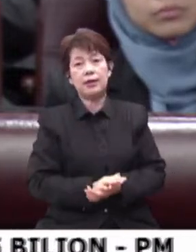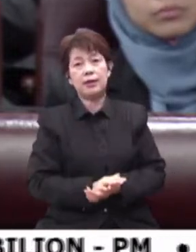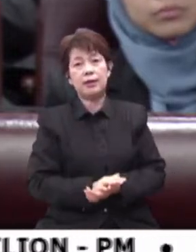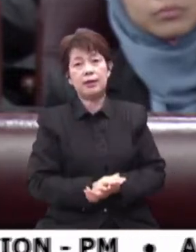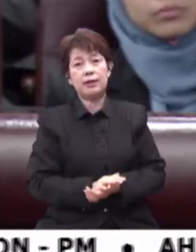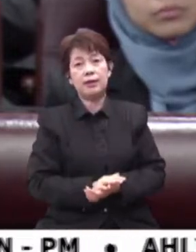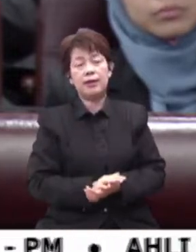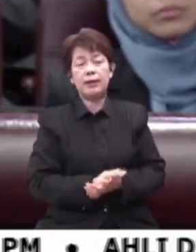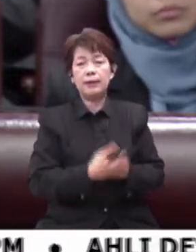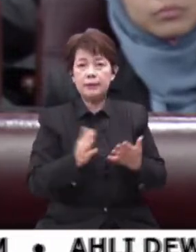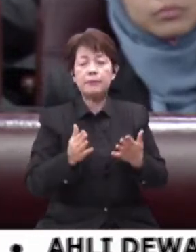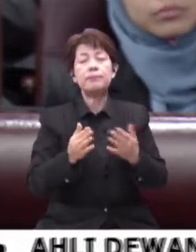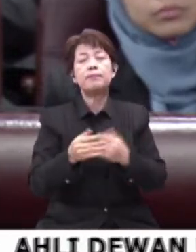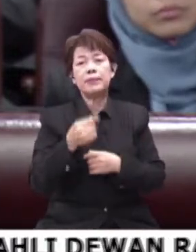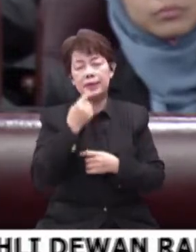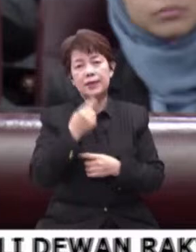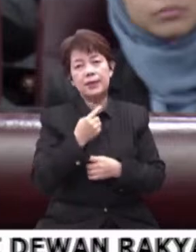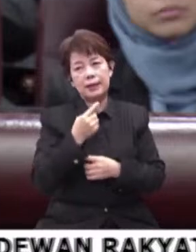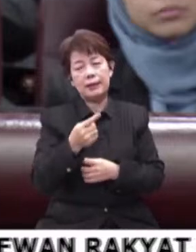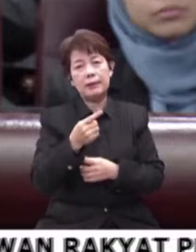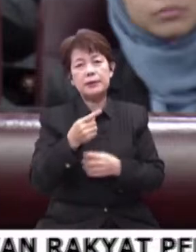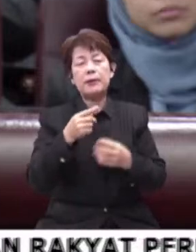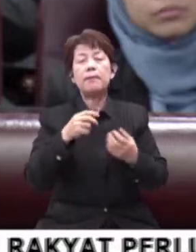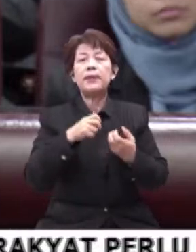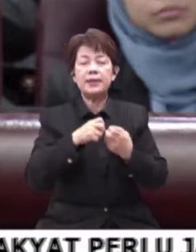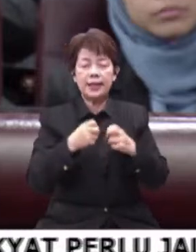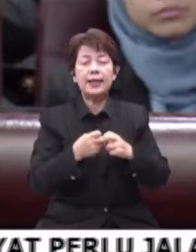jadi yang saya Sebutkan